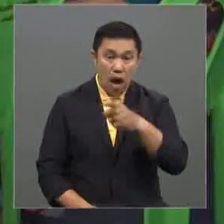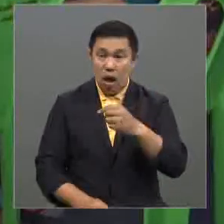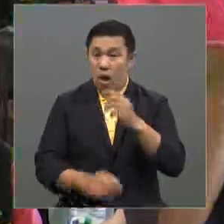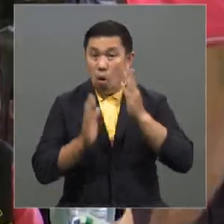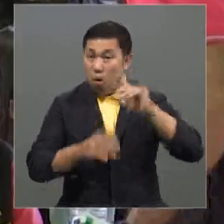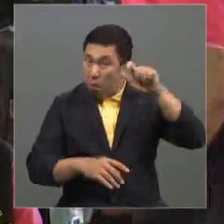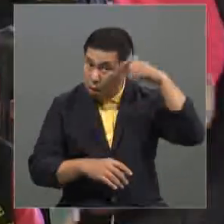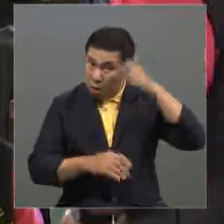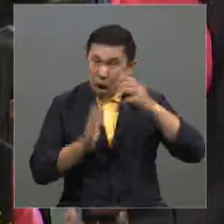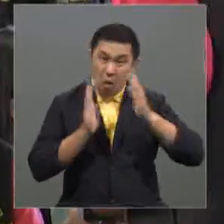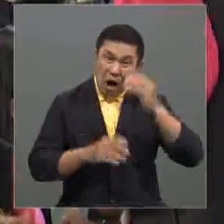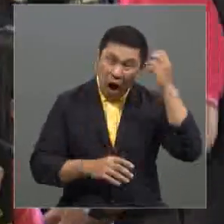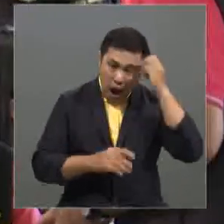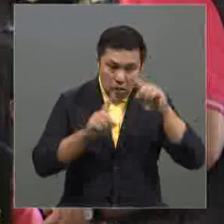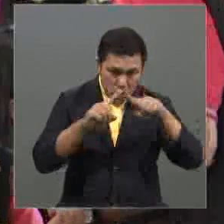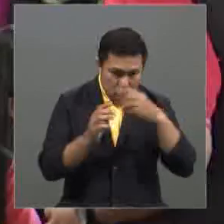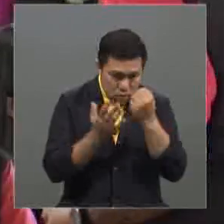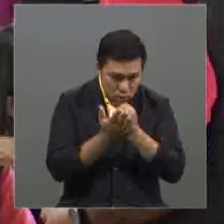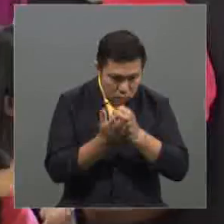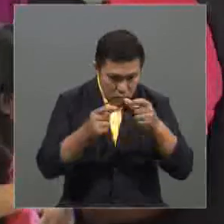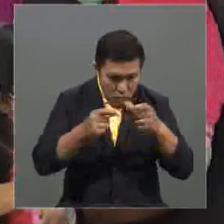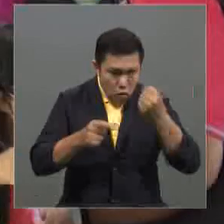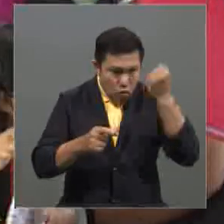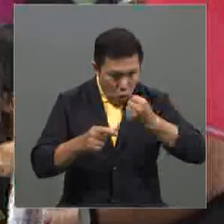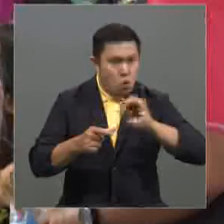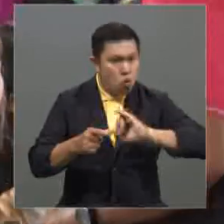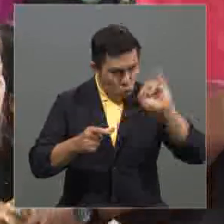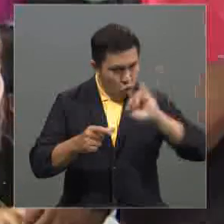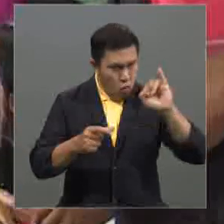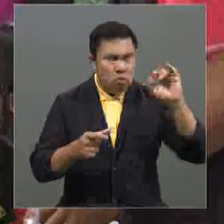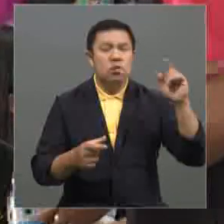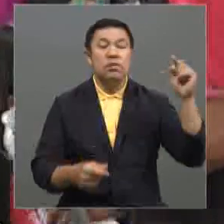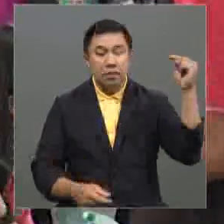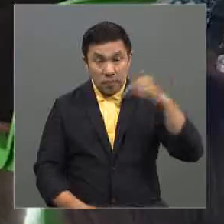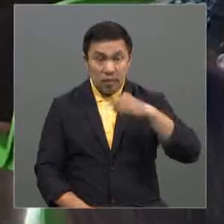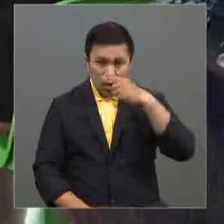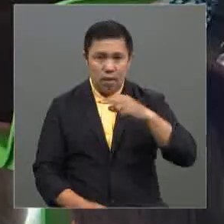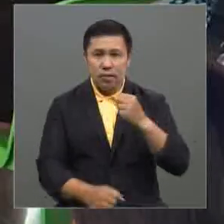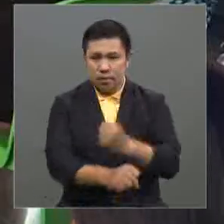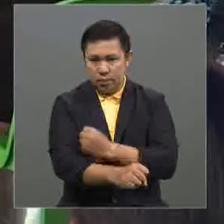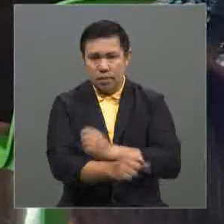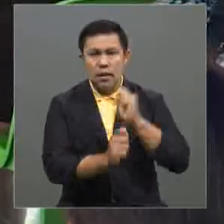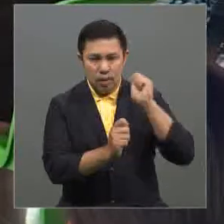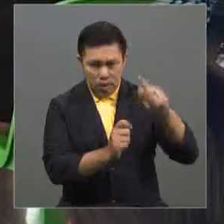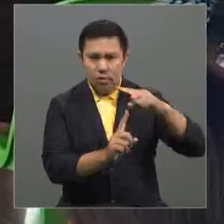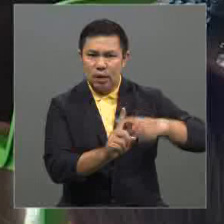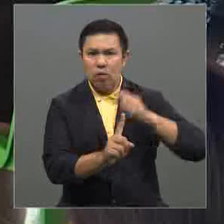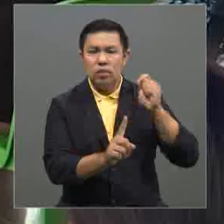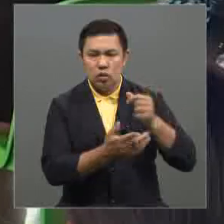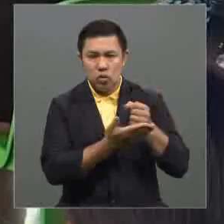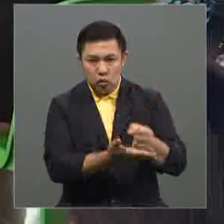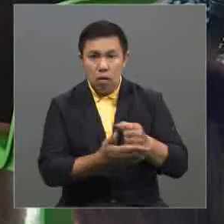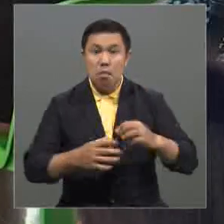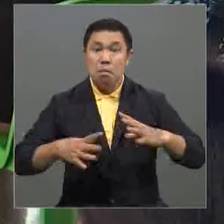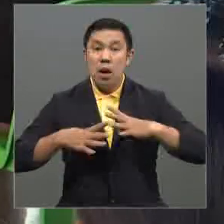ต่างชาติหากเข้าเมืองโดยถูกต้องตามกฎหมายและมีเอกสารรับรองก็จะได้รับการเยียวยาค่าเช่าเช่นกันส่วนที่พักชั่ว